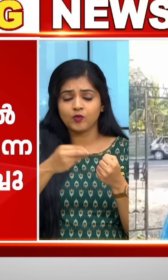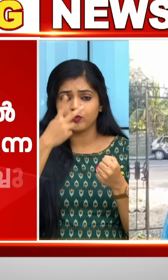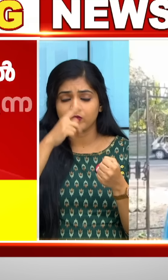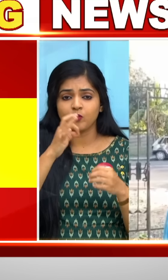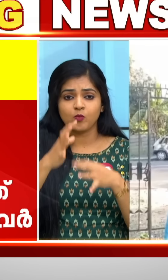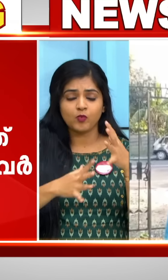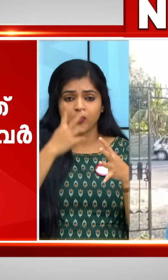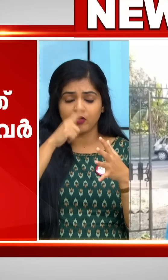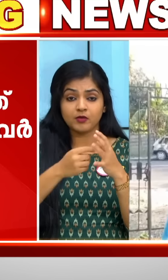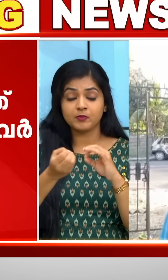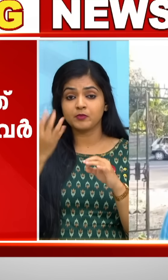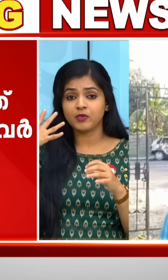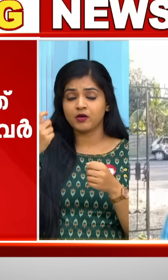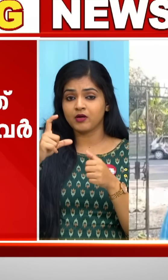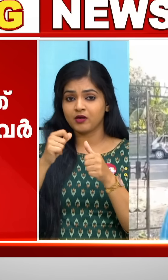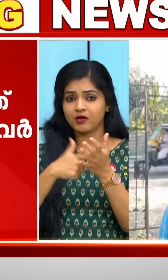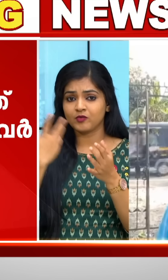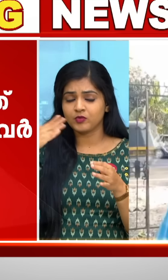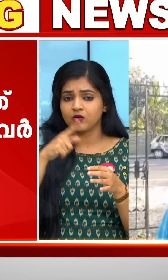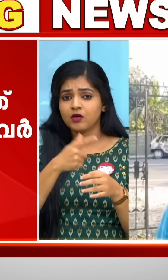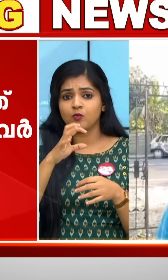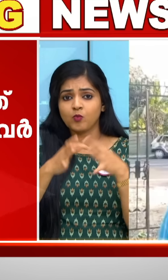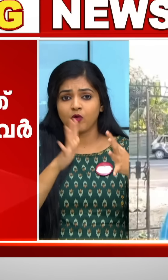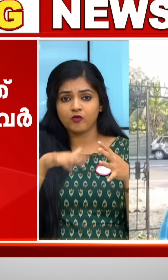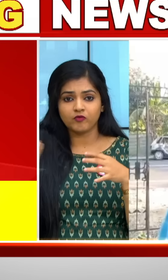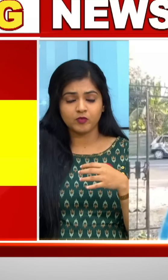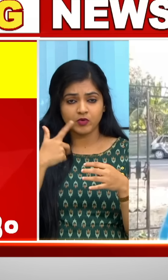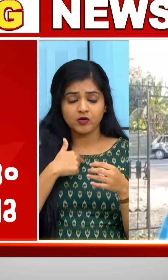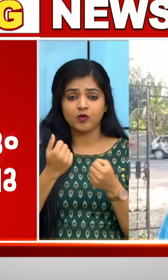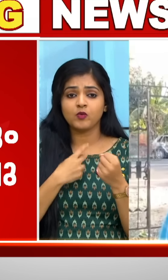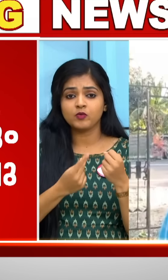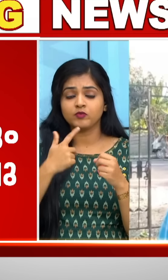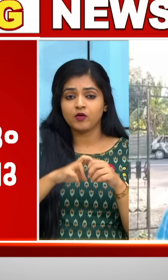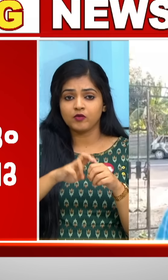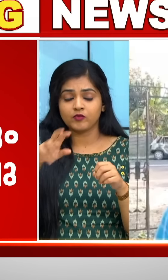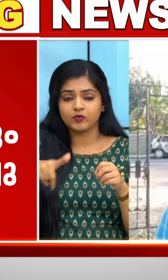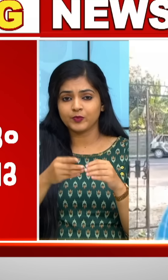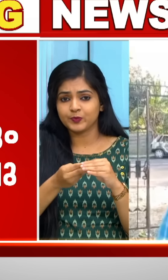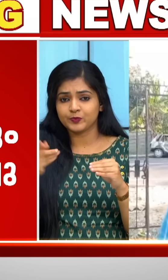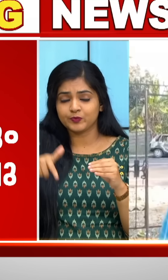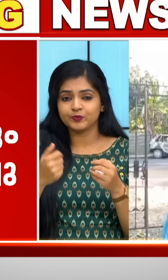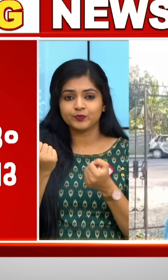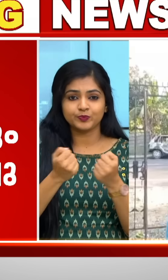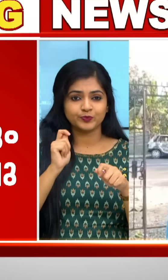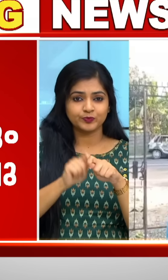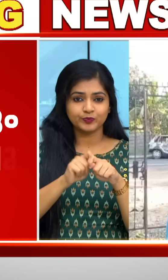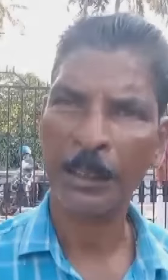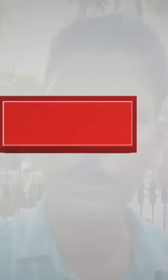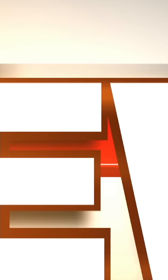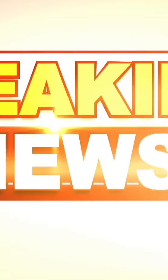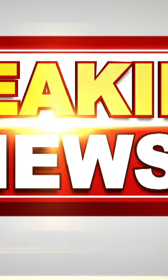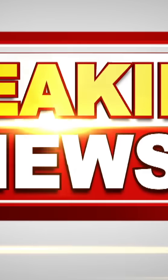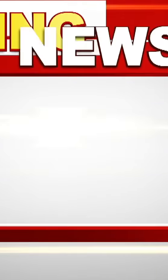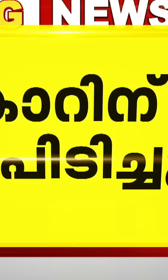വരുന്ന വണ്ടിക്കാർ എന്നെ അത് കാണിച്ചു തരികയും ഞാൻ ചാടി ഇറങ്ങുകയും ചെയ്തു. അടുത്തുള്ള വർക്ക്ഷോപ്പുകാരും മറ്റ് എല്ലാവരും വന്ന് തീ